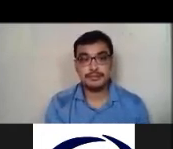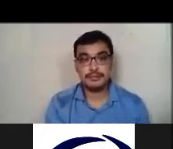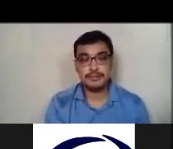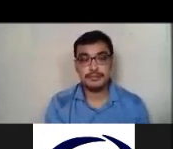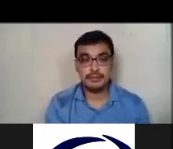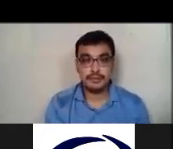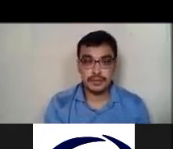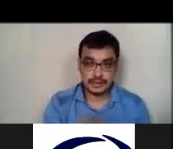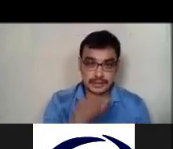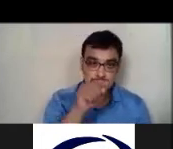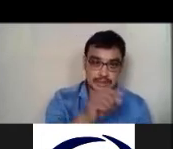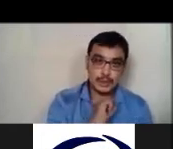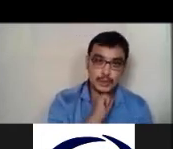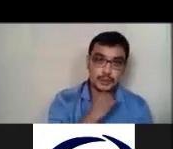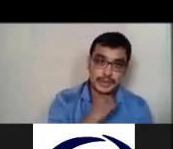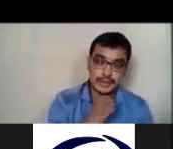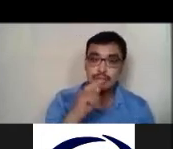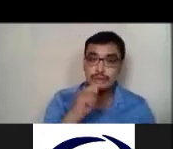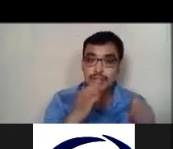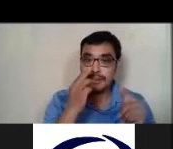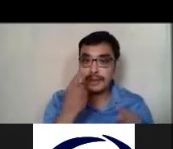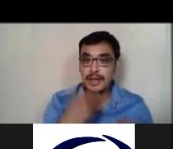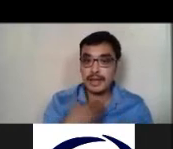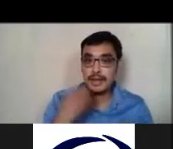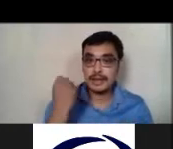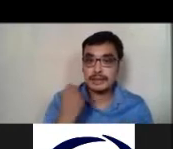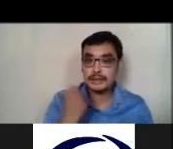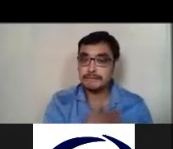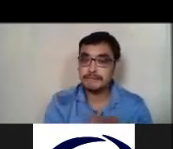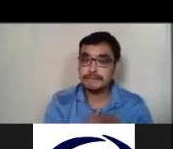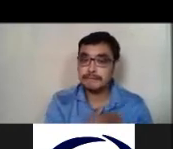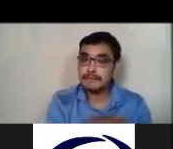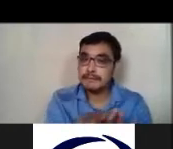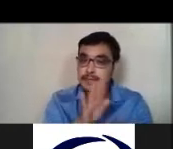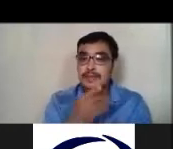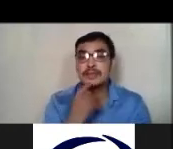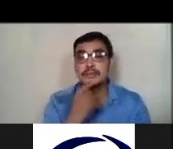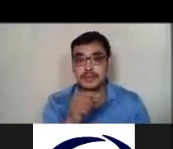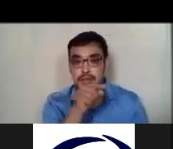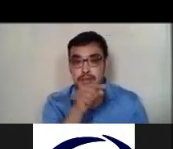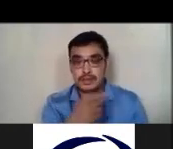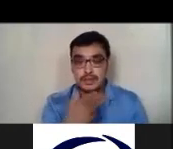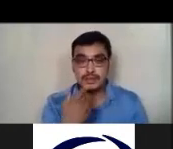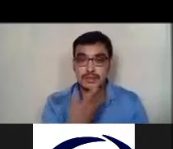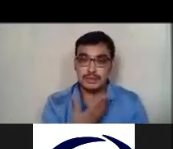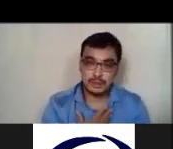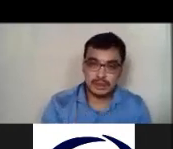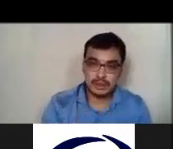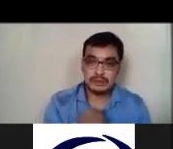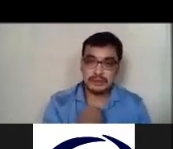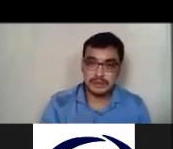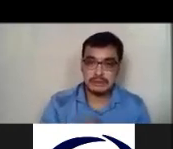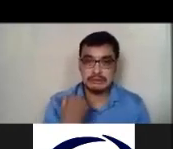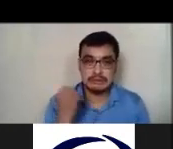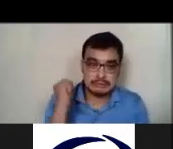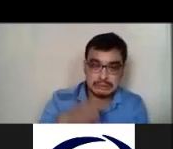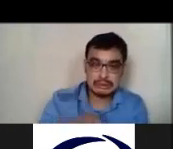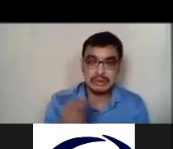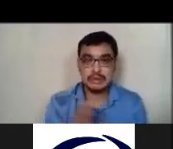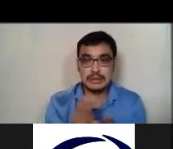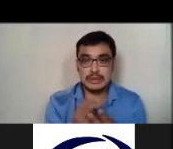अब एज ग्रुप कुनमा चाहिँ सुसाइड फिलिङ धेरै छ भनेर हेर्दाखेरि अघि यहाँहरूले चाहिँ डिप्रेसनको सबभन्दा बढी